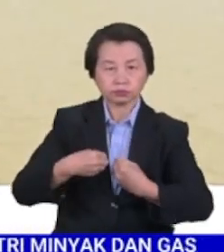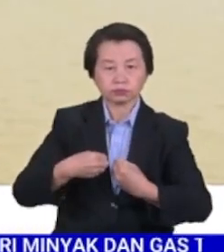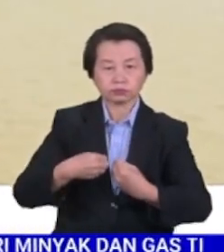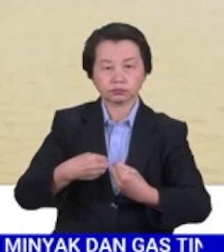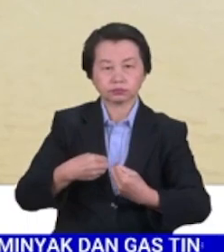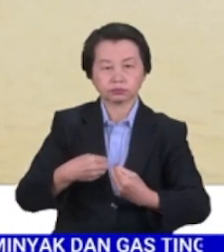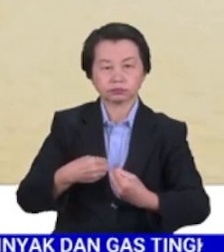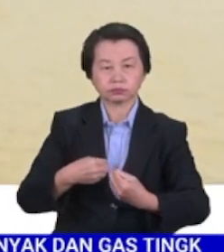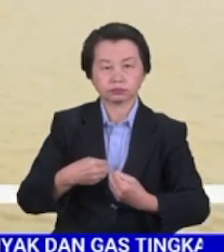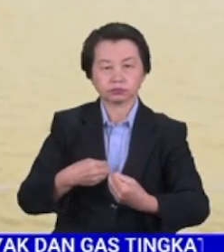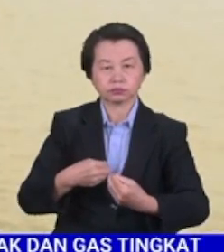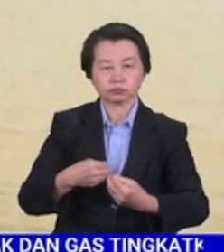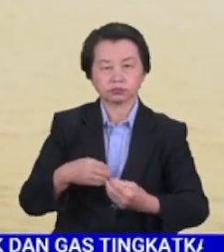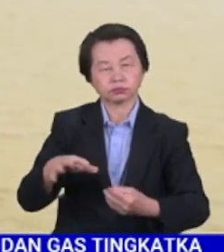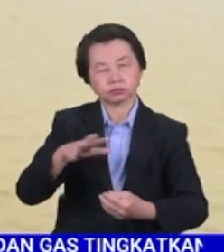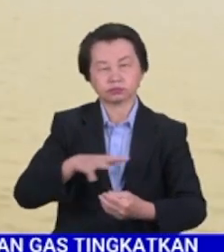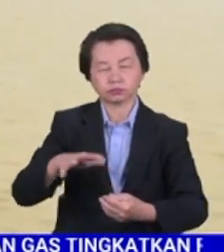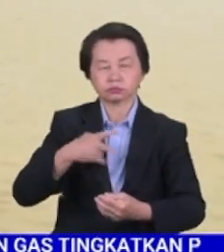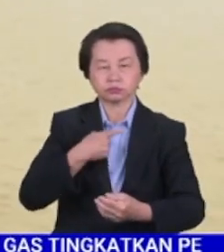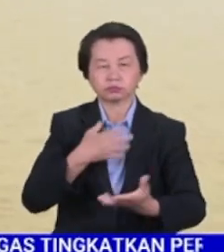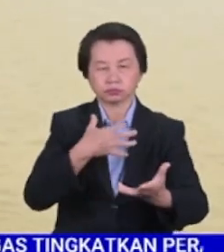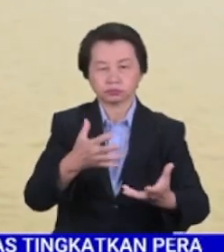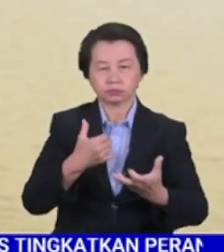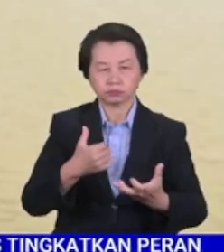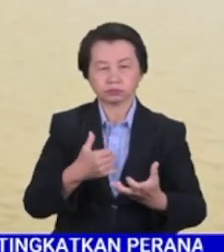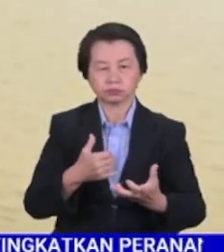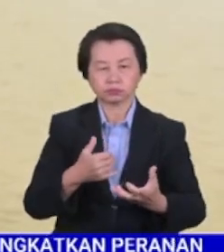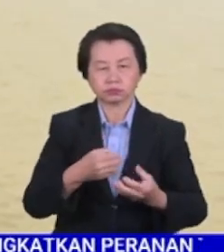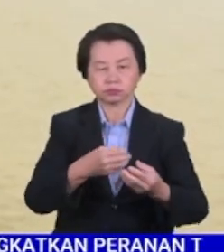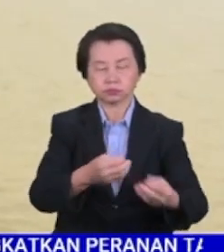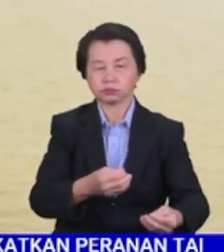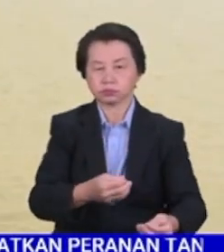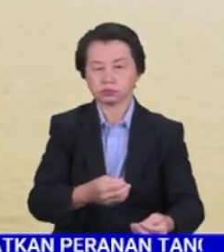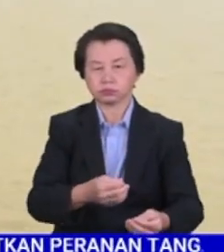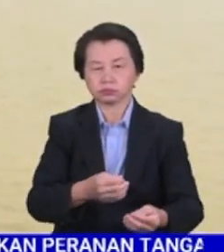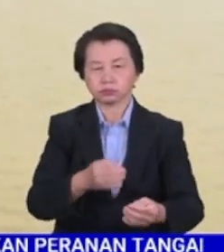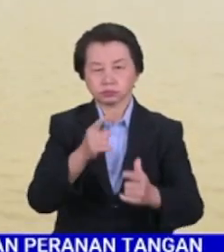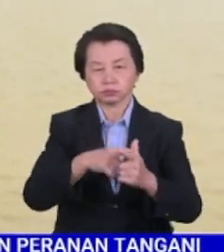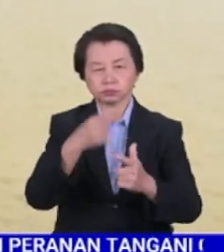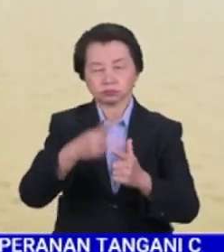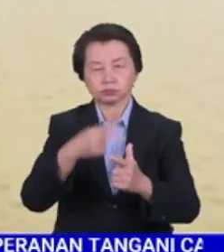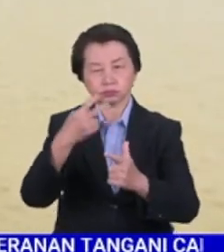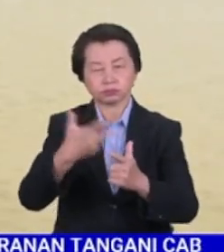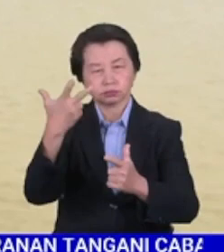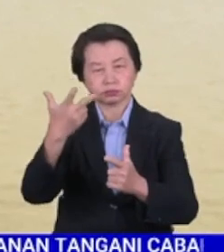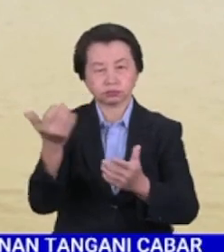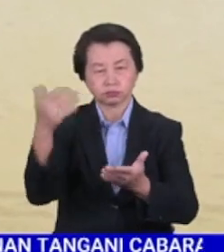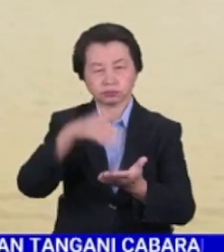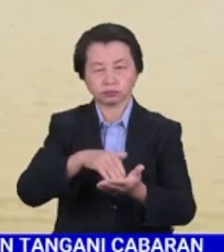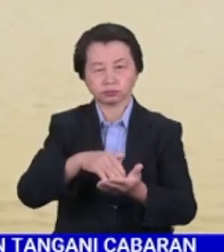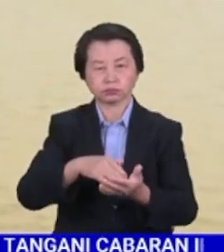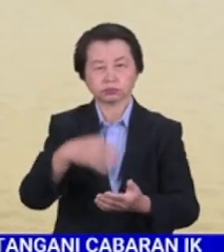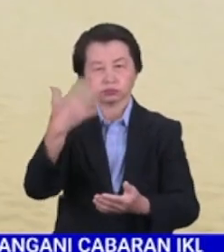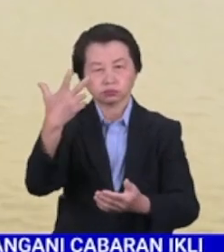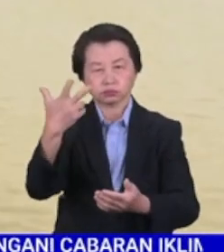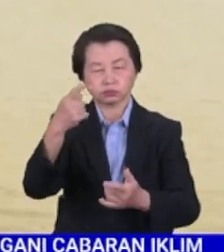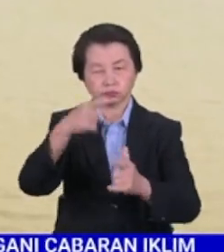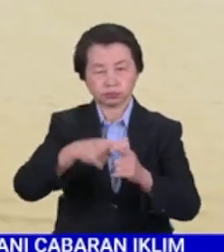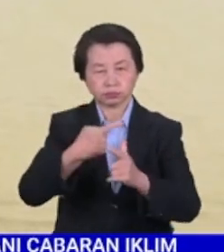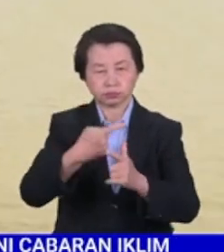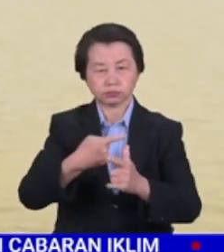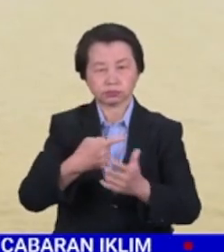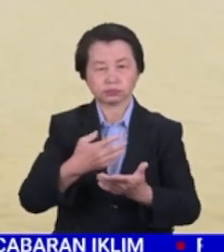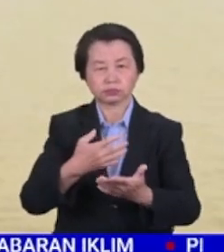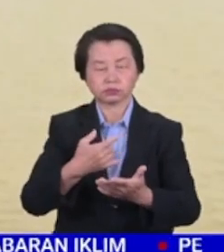lah. Paling kurang pun kita nak mengalami puasa akan datang ni sebulan dua lagi. Dengan adanya 3 bulan ni cover lah kita